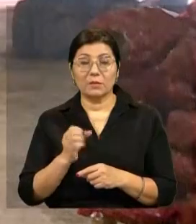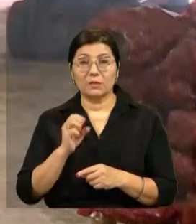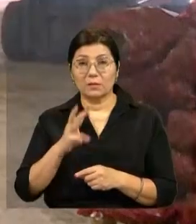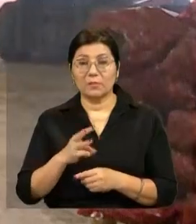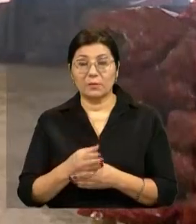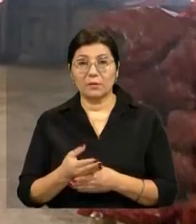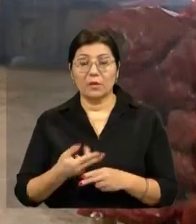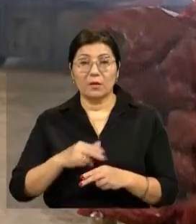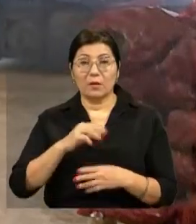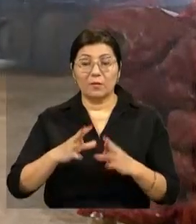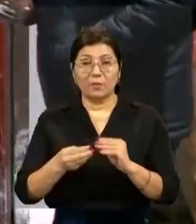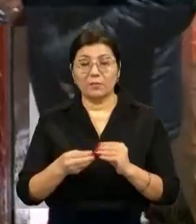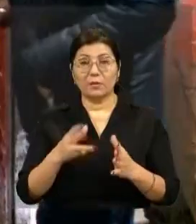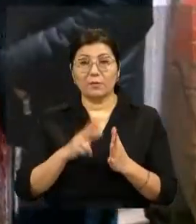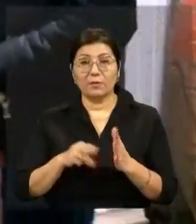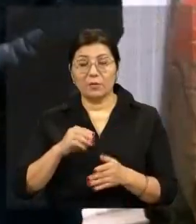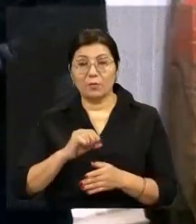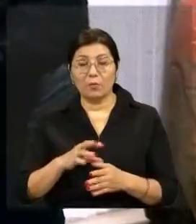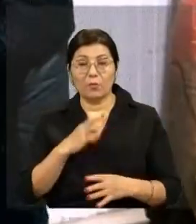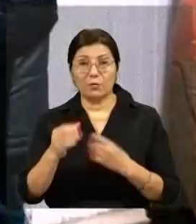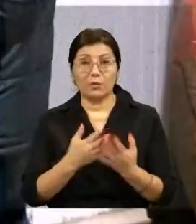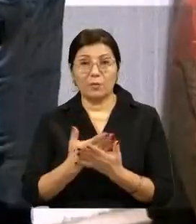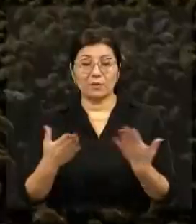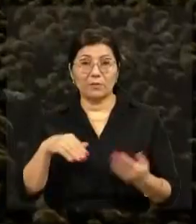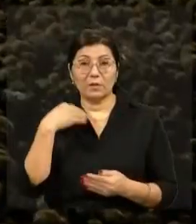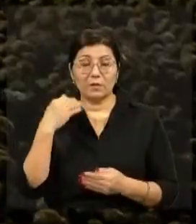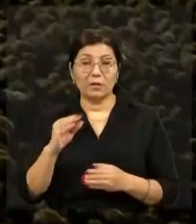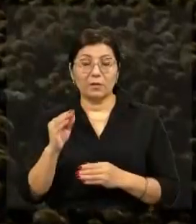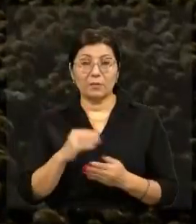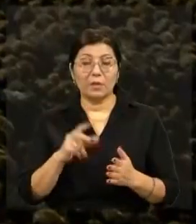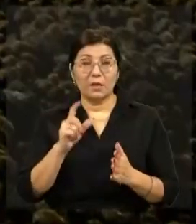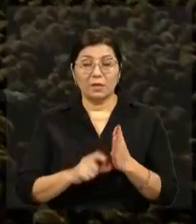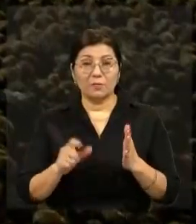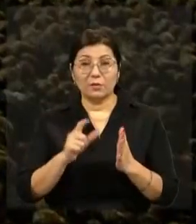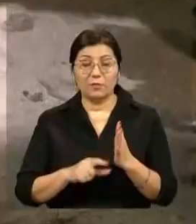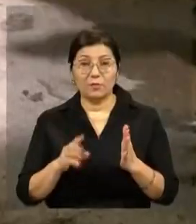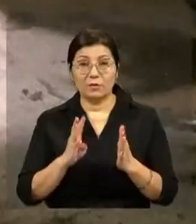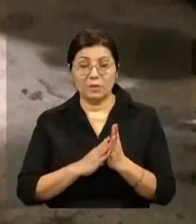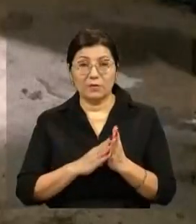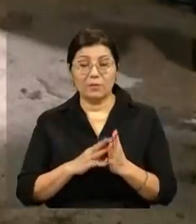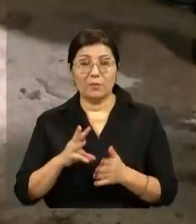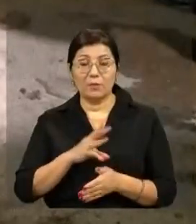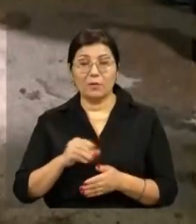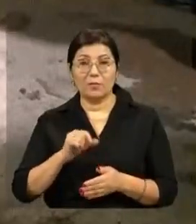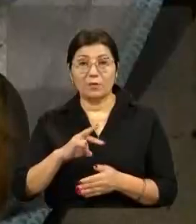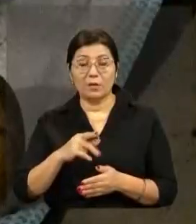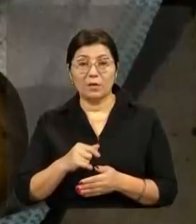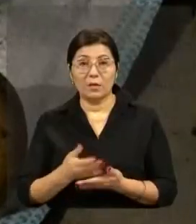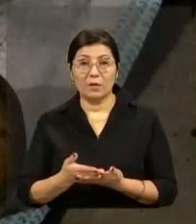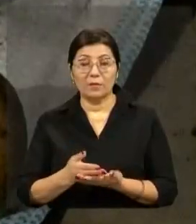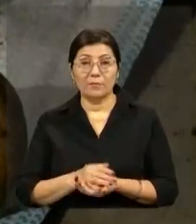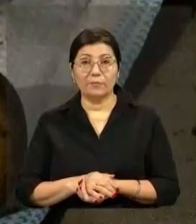Всего в этом году на закупку более 8 тонн овощей в стабфонд Актюбе направили 799 миллионов тенге. Весь товар поставляют местные